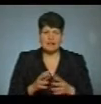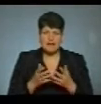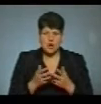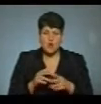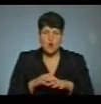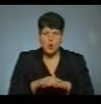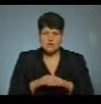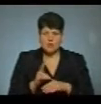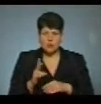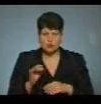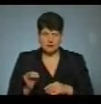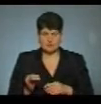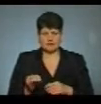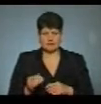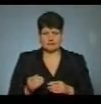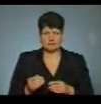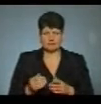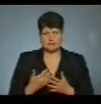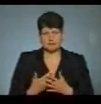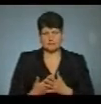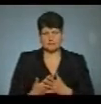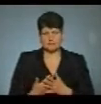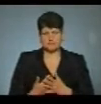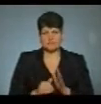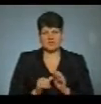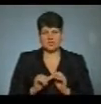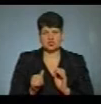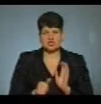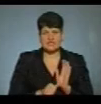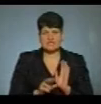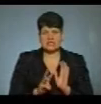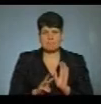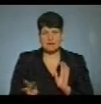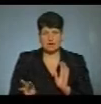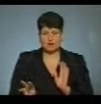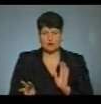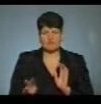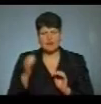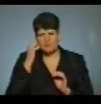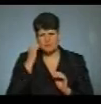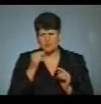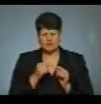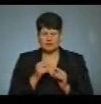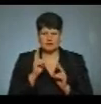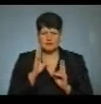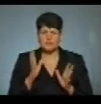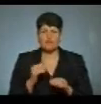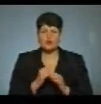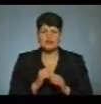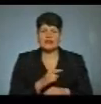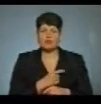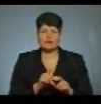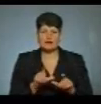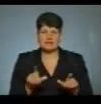розрахунки, якщо я не помиляюся, десь біля 16 мільйонів. Просто по пам'яті вже не пам'ятаю, але кожен лікувальний заклад